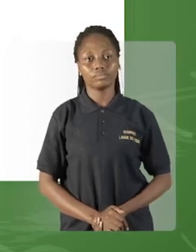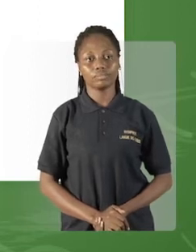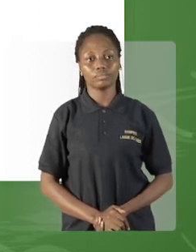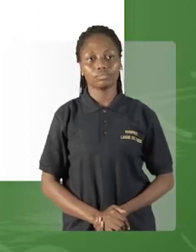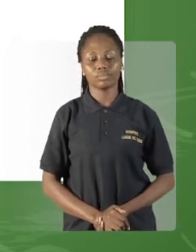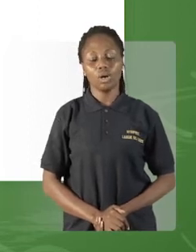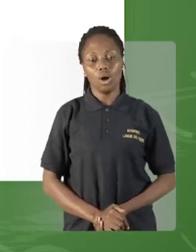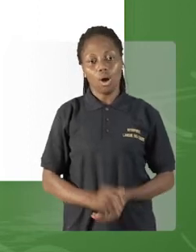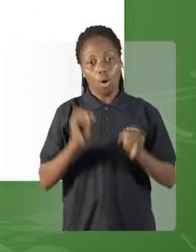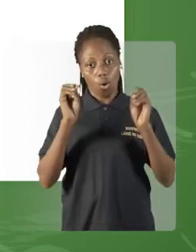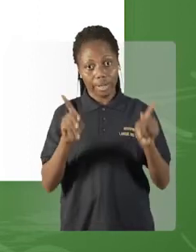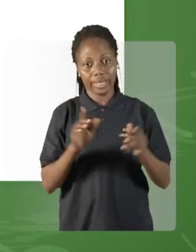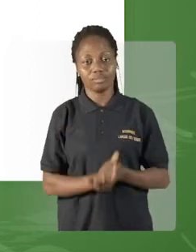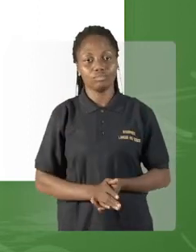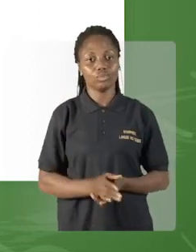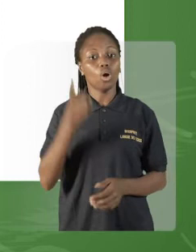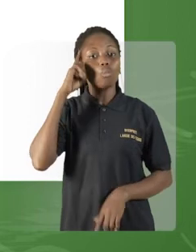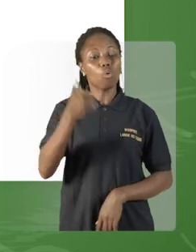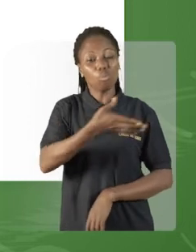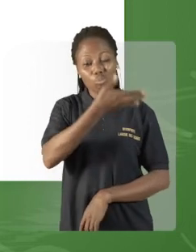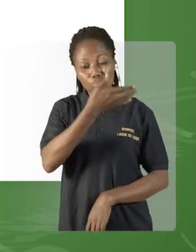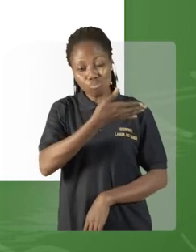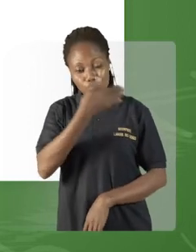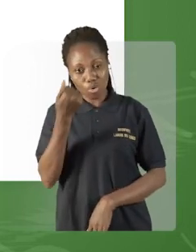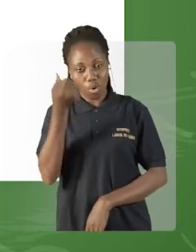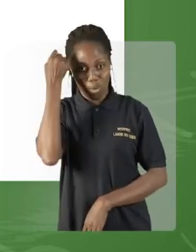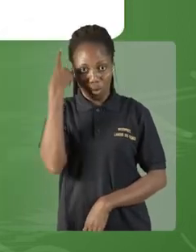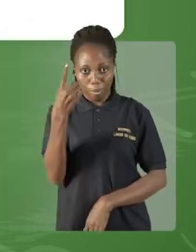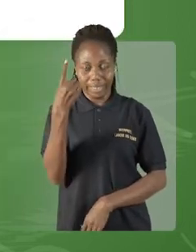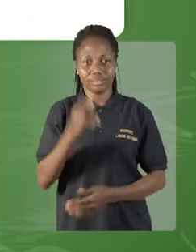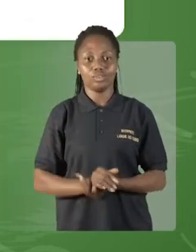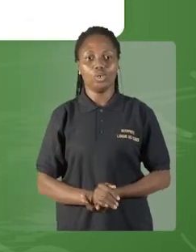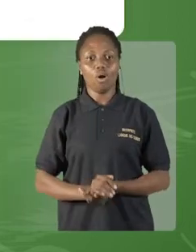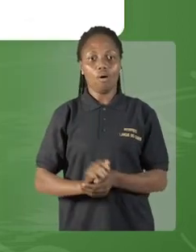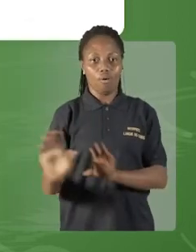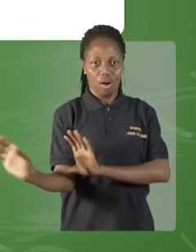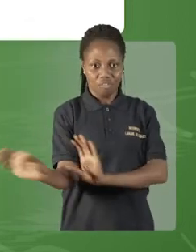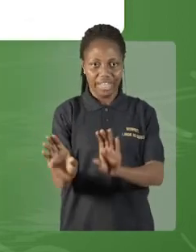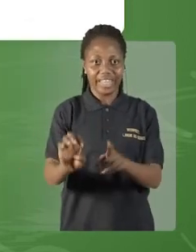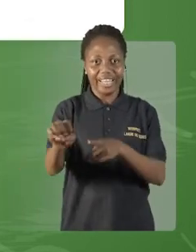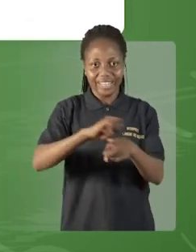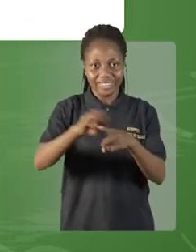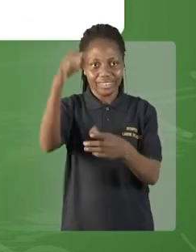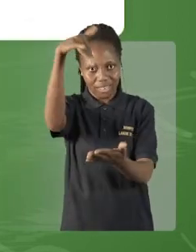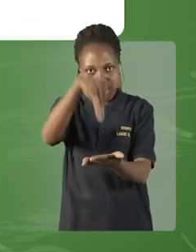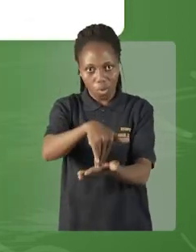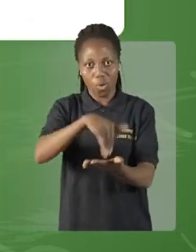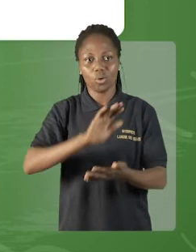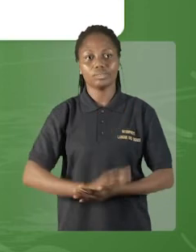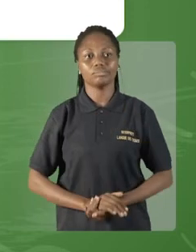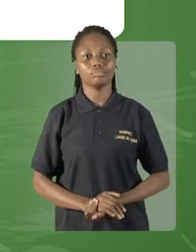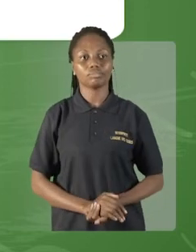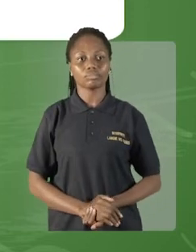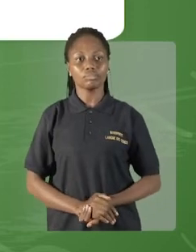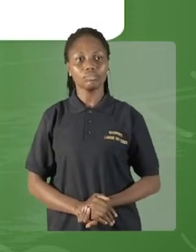pour consolider ce que nous venons de voir dans le grand 2, nous allons passer à l'exercice numéro 2.